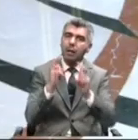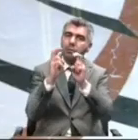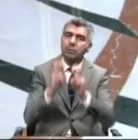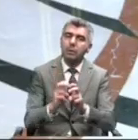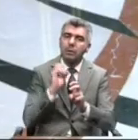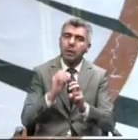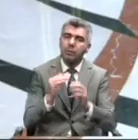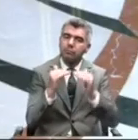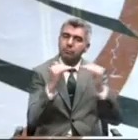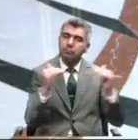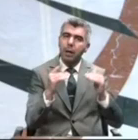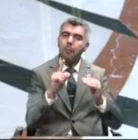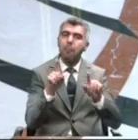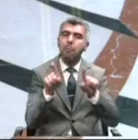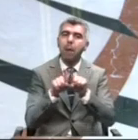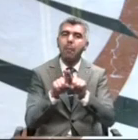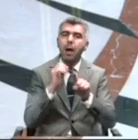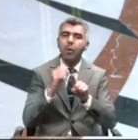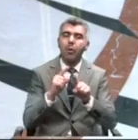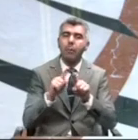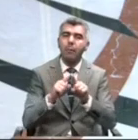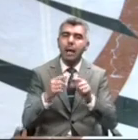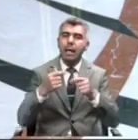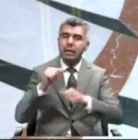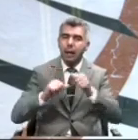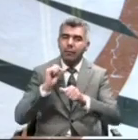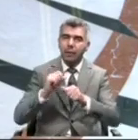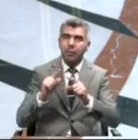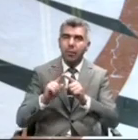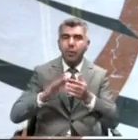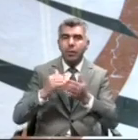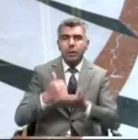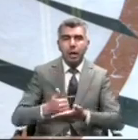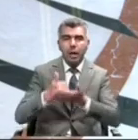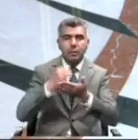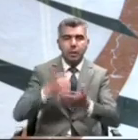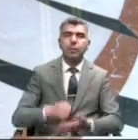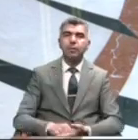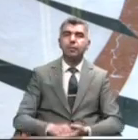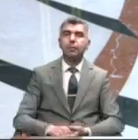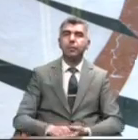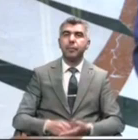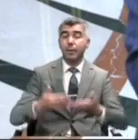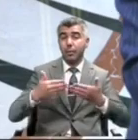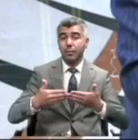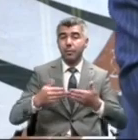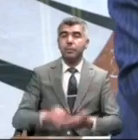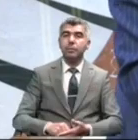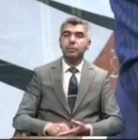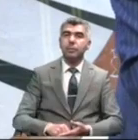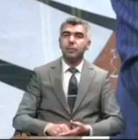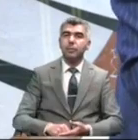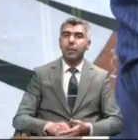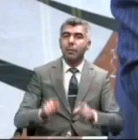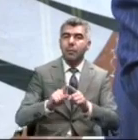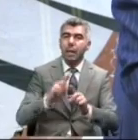باش نرجعو للسياسه نقديه تتمكن التمويل في احسن الظروف الان باش باش